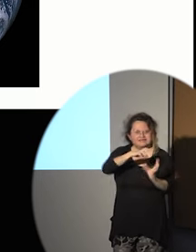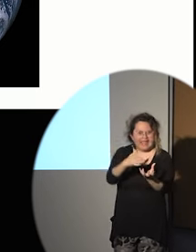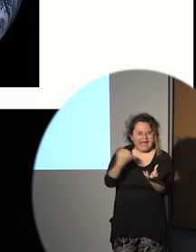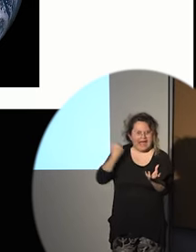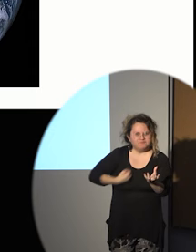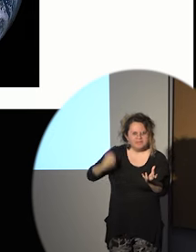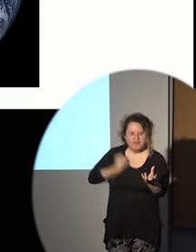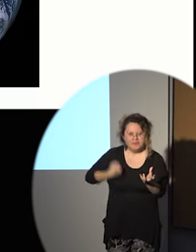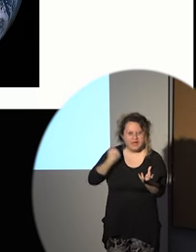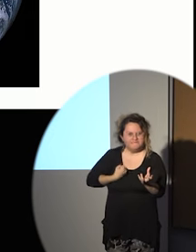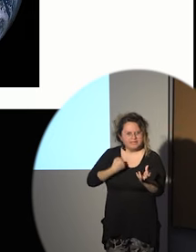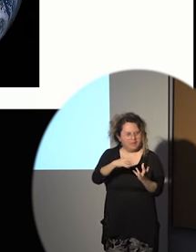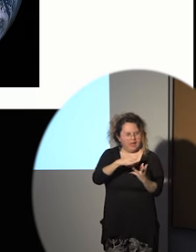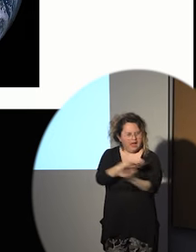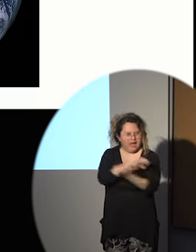faux.